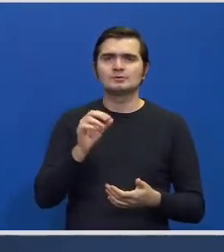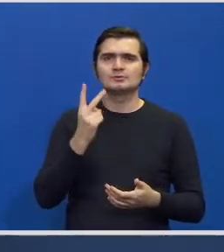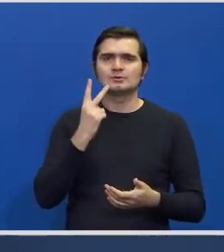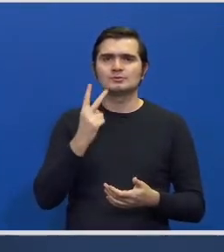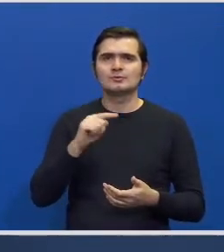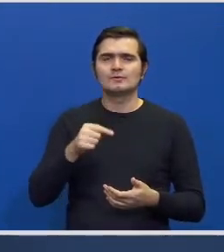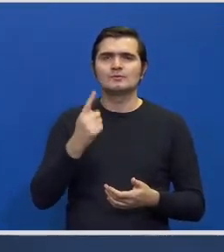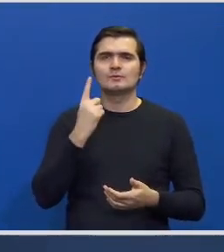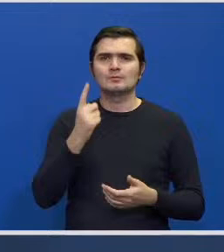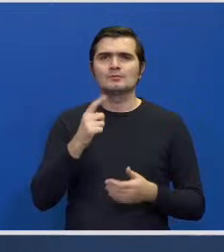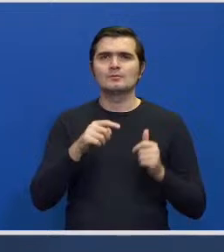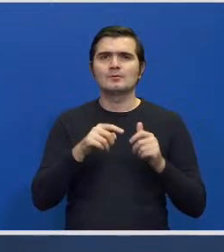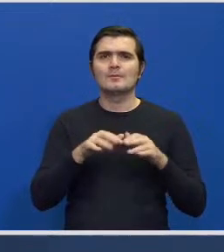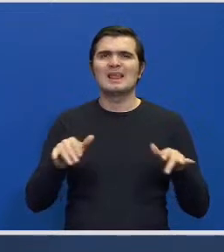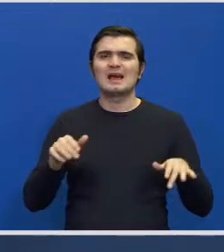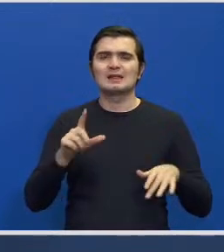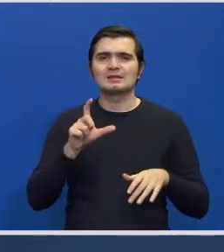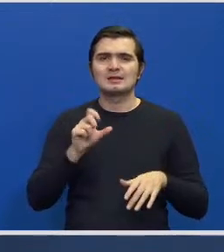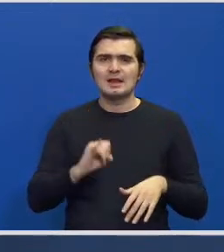de